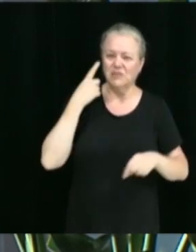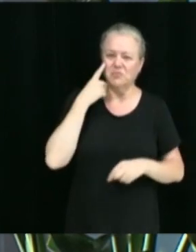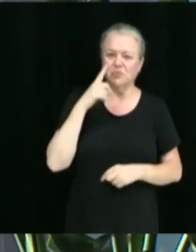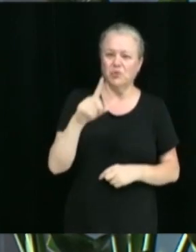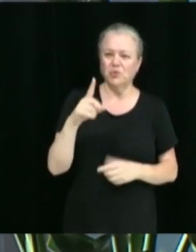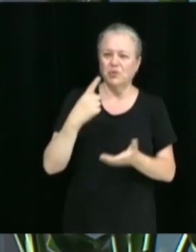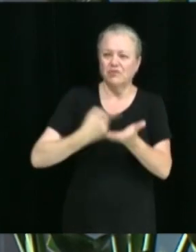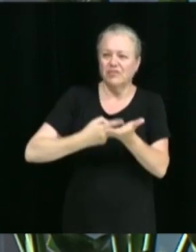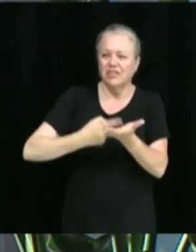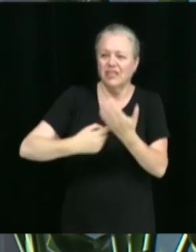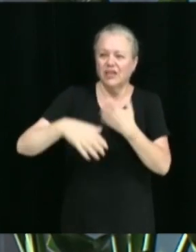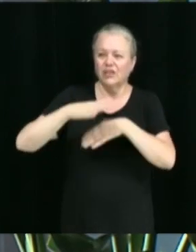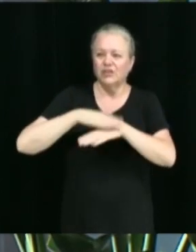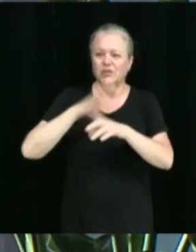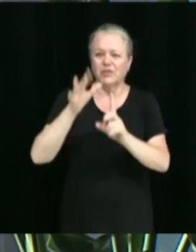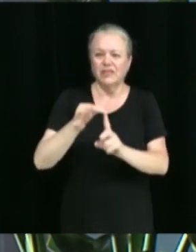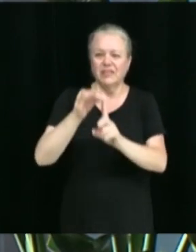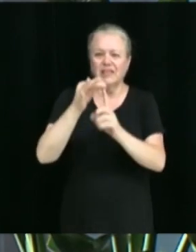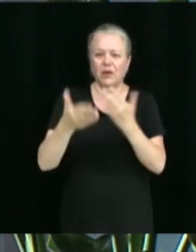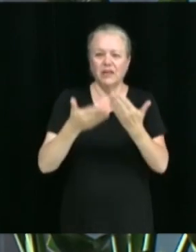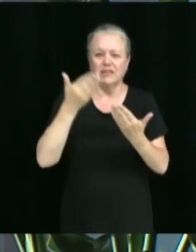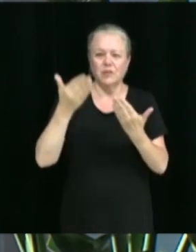commenter sur les dérogations mineures?